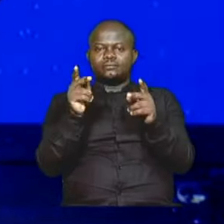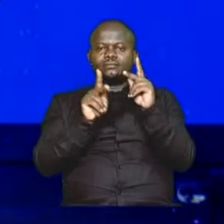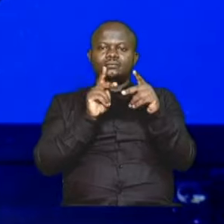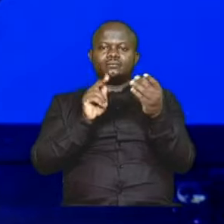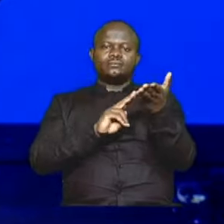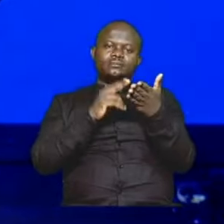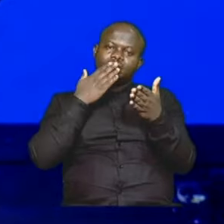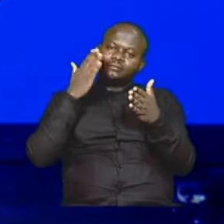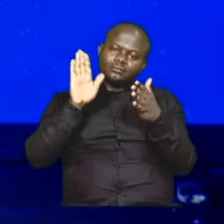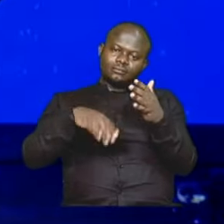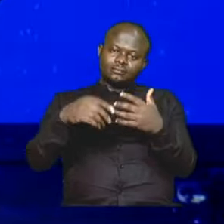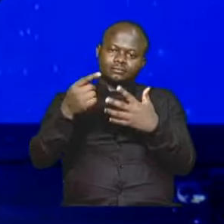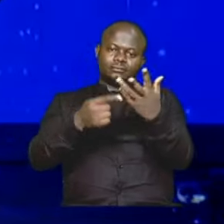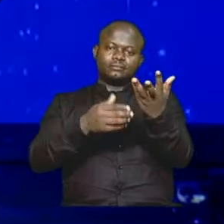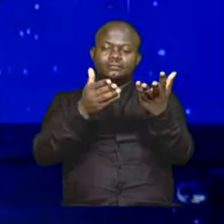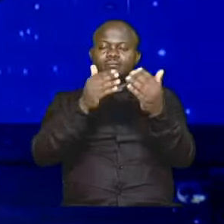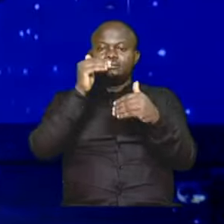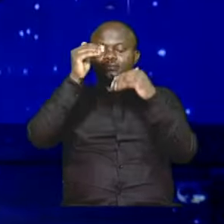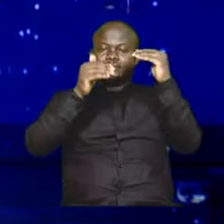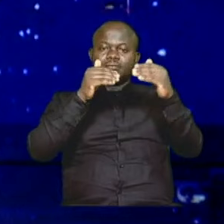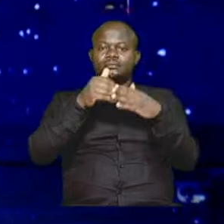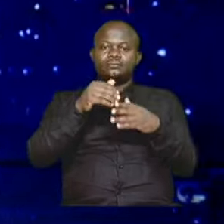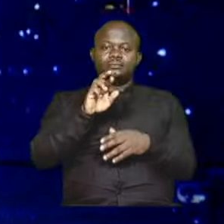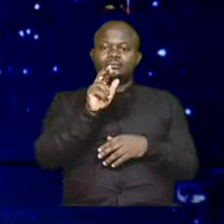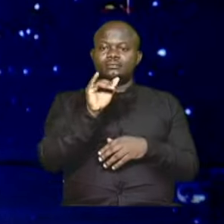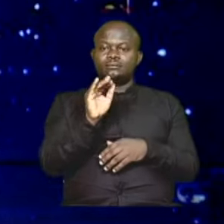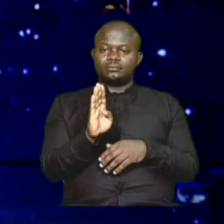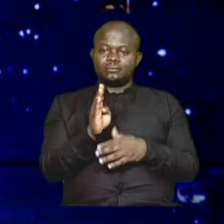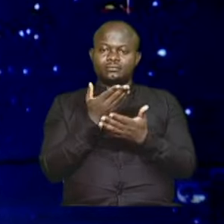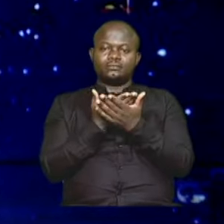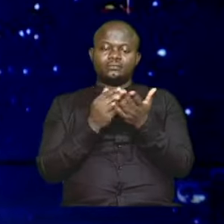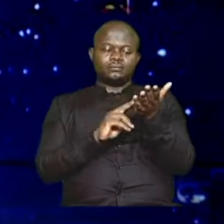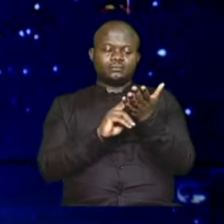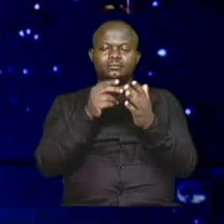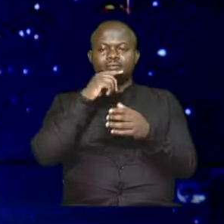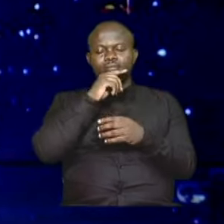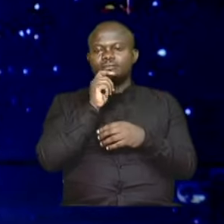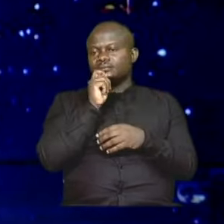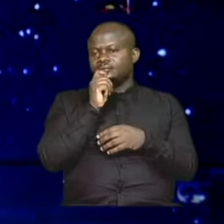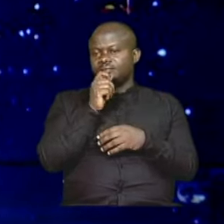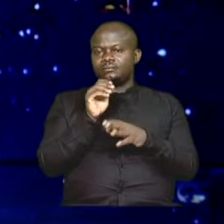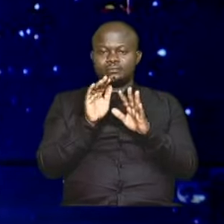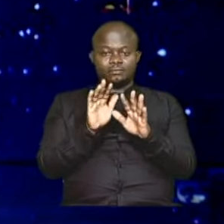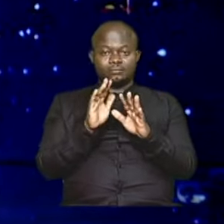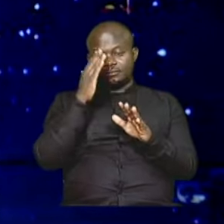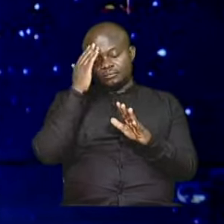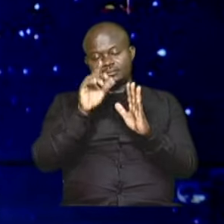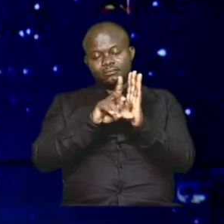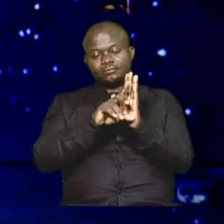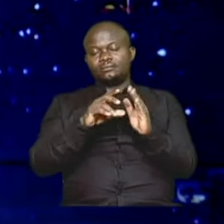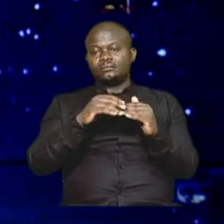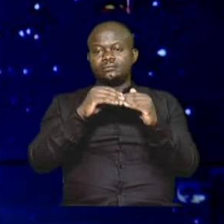abazikoresha nabi. Aha niho urwego rw'ubugenzacyaha RIB rusaba abakoresha izi mbuga nkoranyambaga kubanza kumenya amategeko